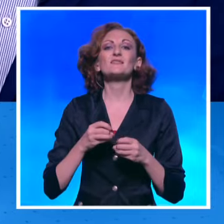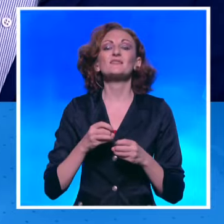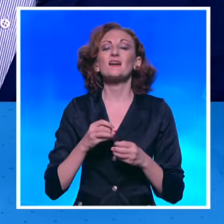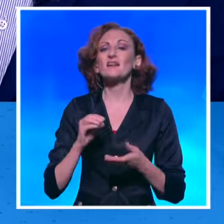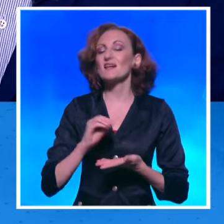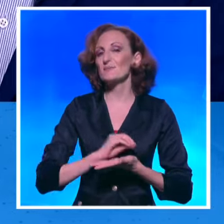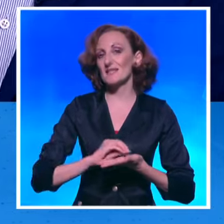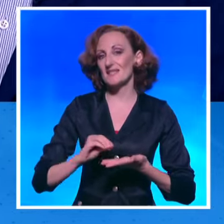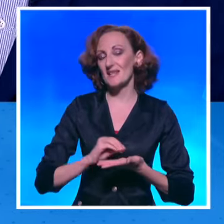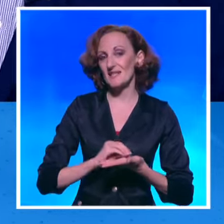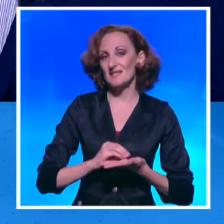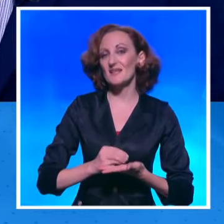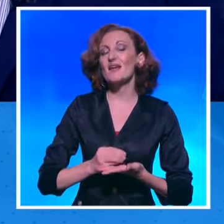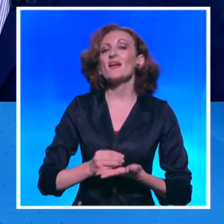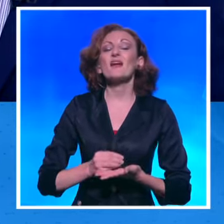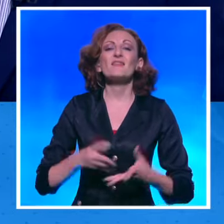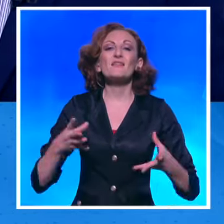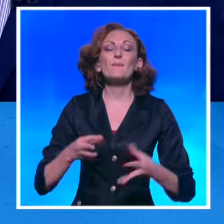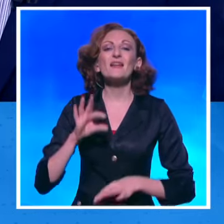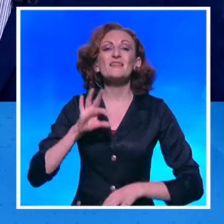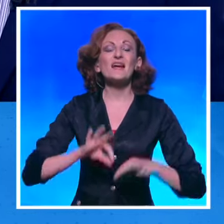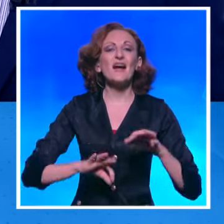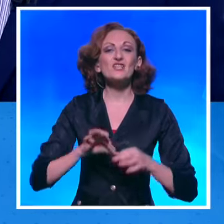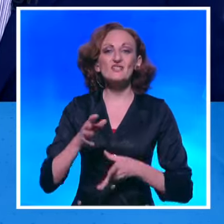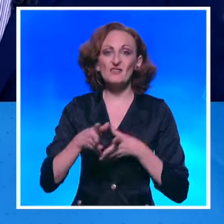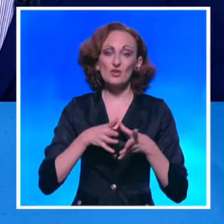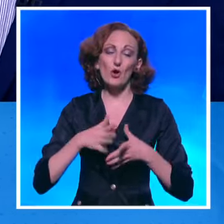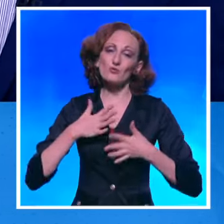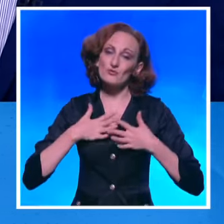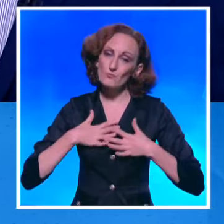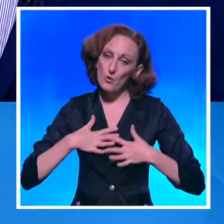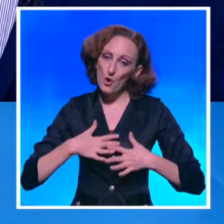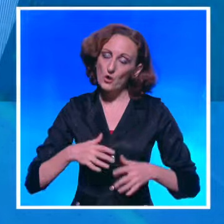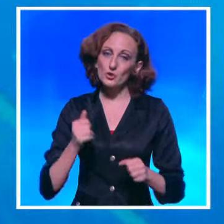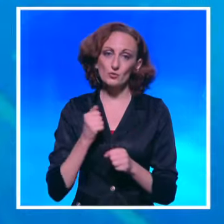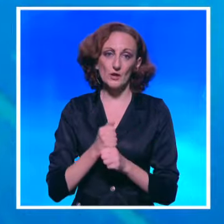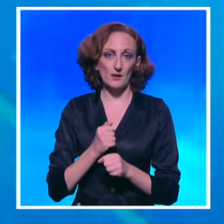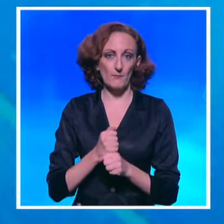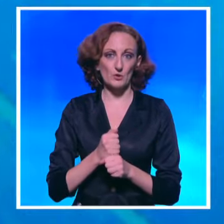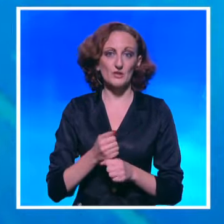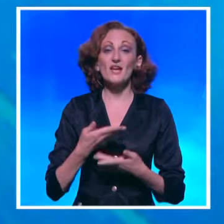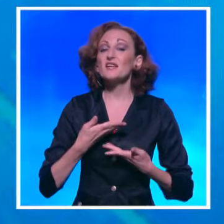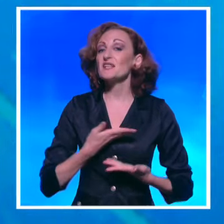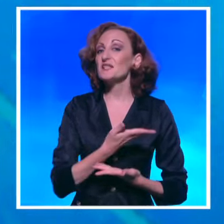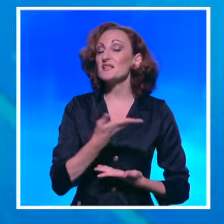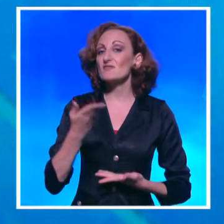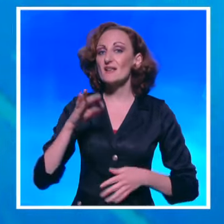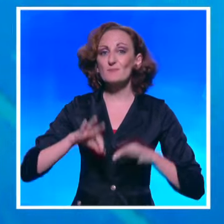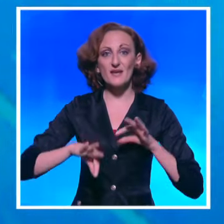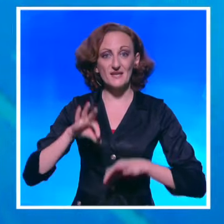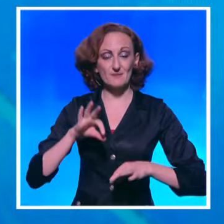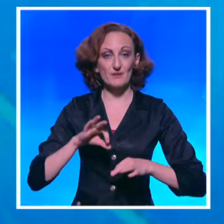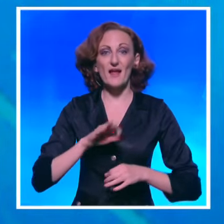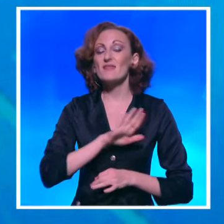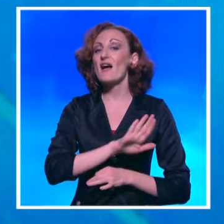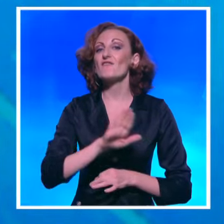от партиите, да намерят качествени хора, които спокойно и гладко да проведат процеса. Но и ние с вас сме избиратели. На вас